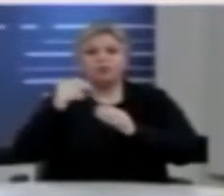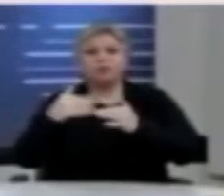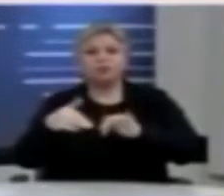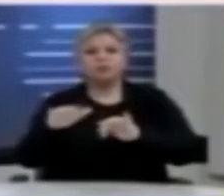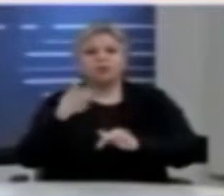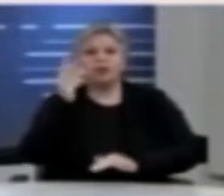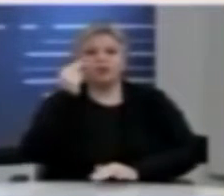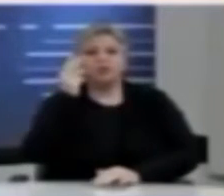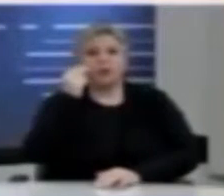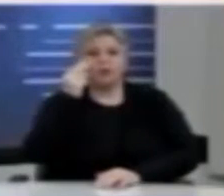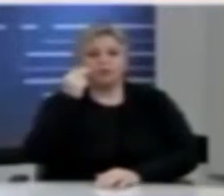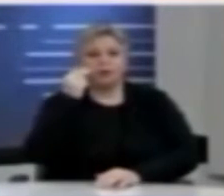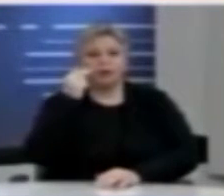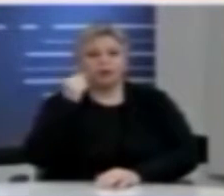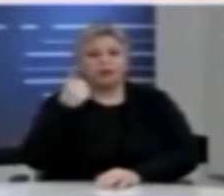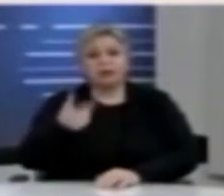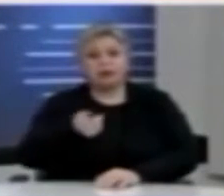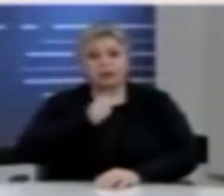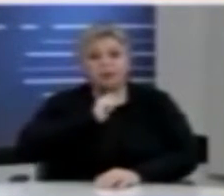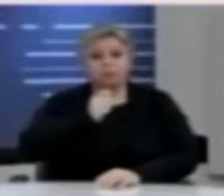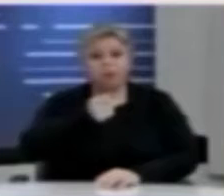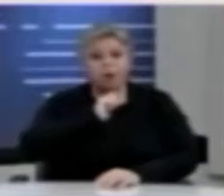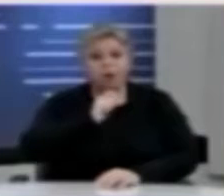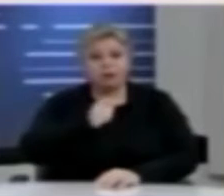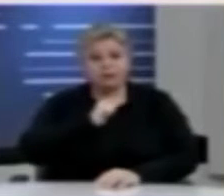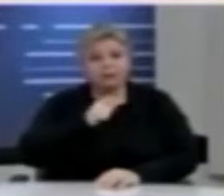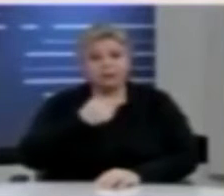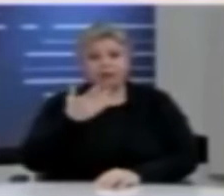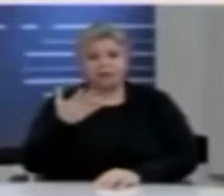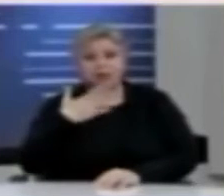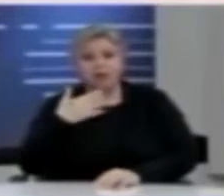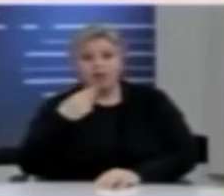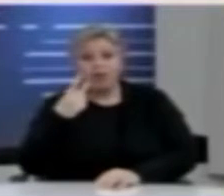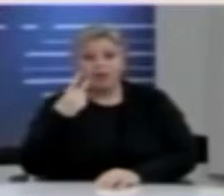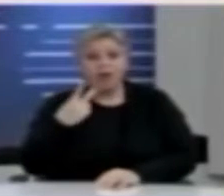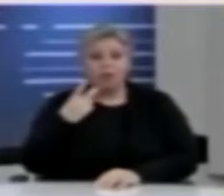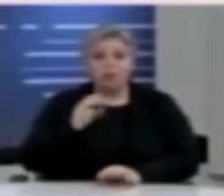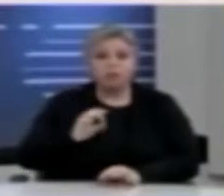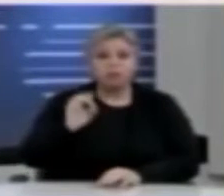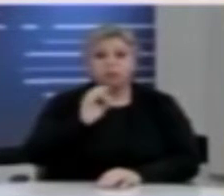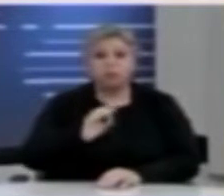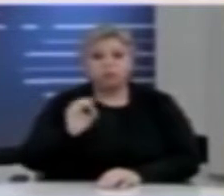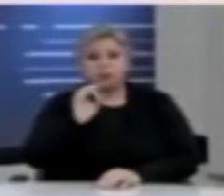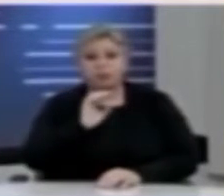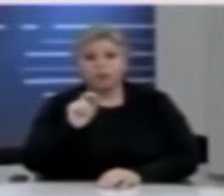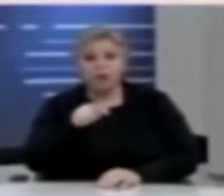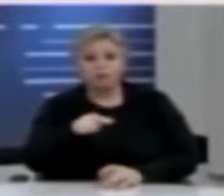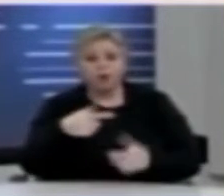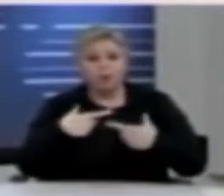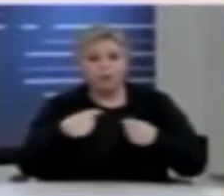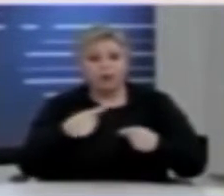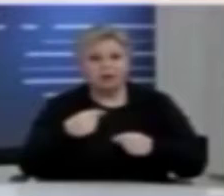Γυρολόγοι πολιτικοί να παζαρεύουν μια νέα στέγη, ξεχνώντας τι έλεγαν